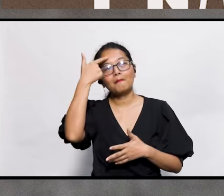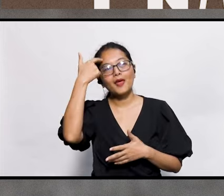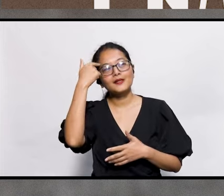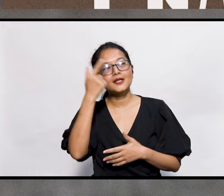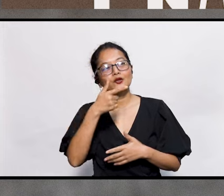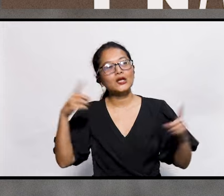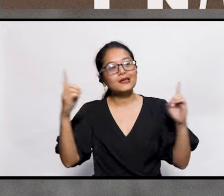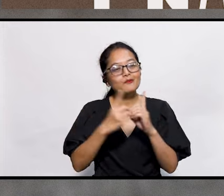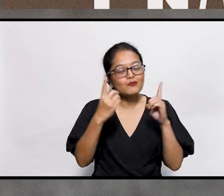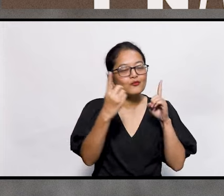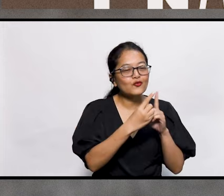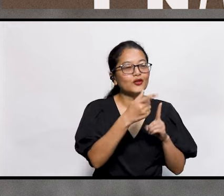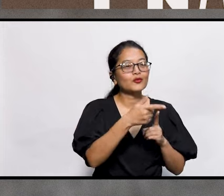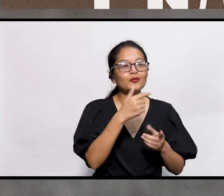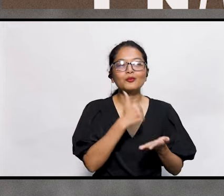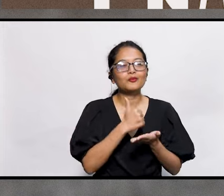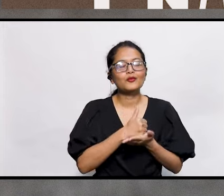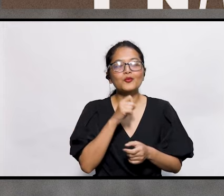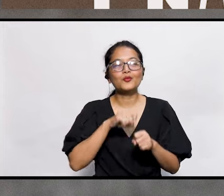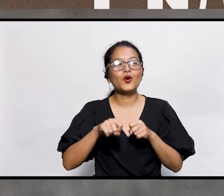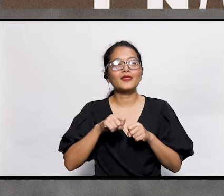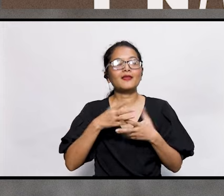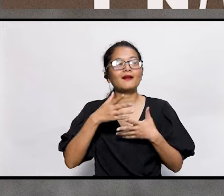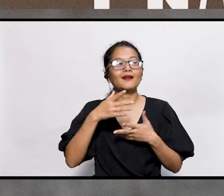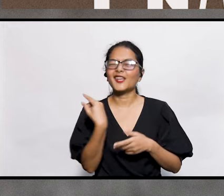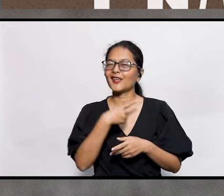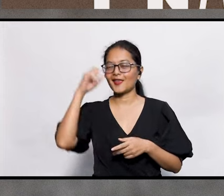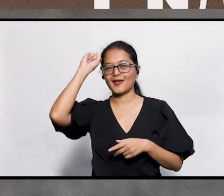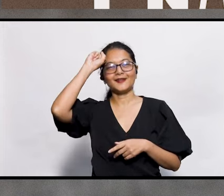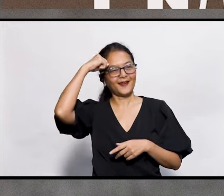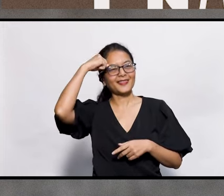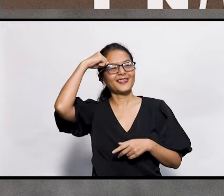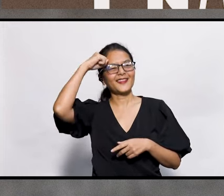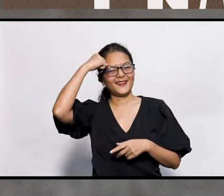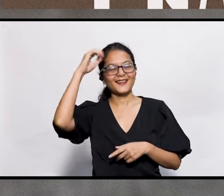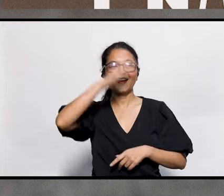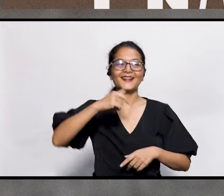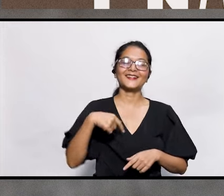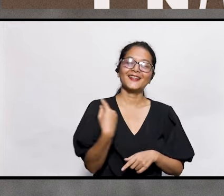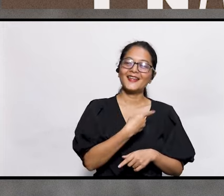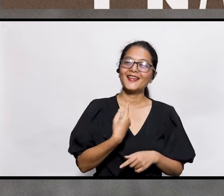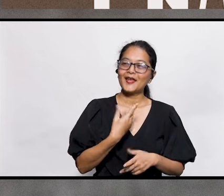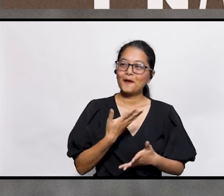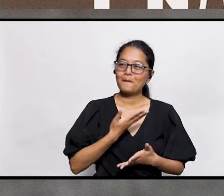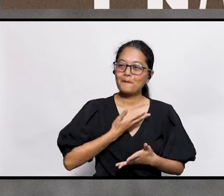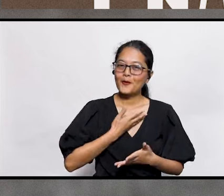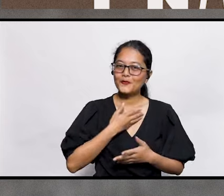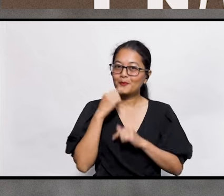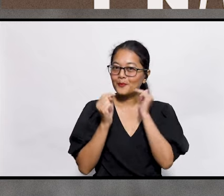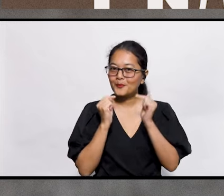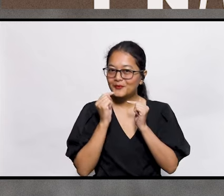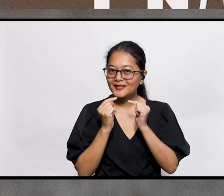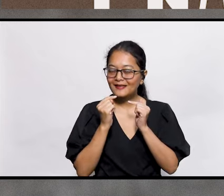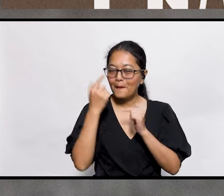dalam kehidupan kita semuanya ya dan hari ini kita Saya akan membicarakan even ini satu